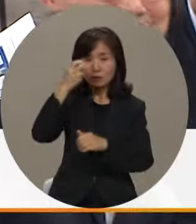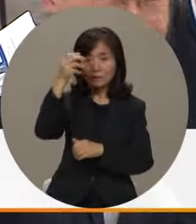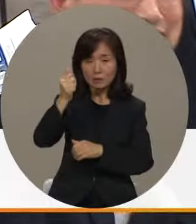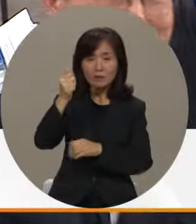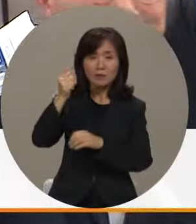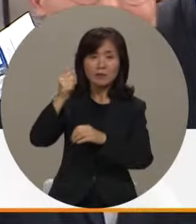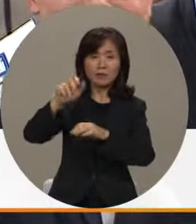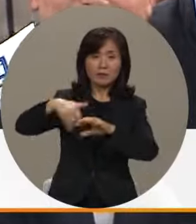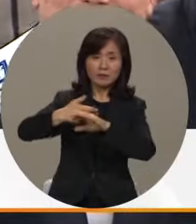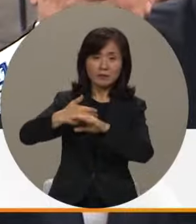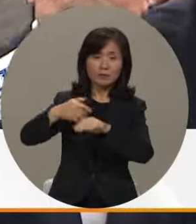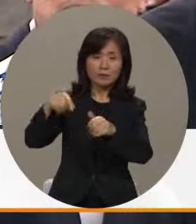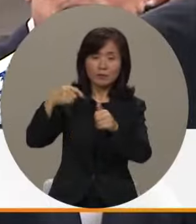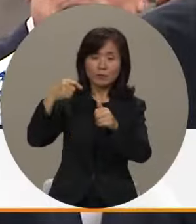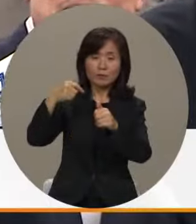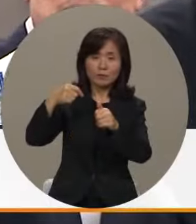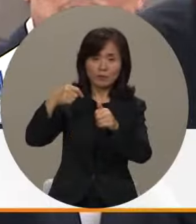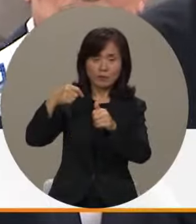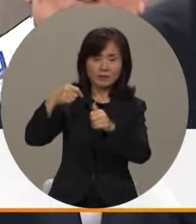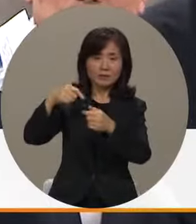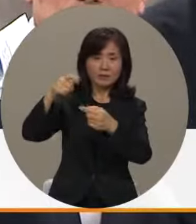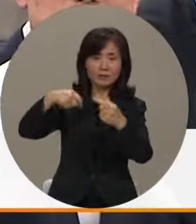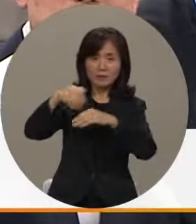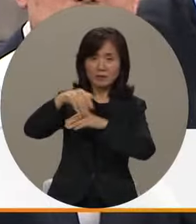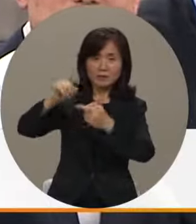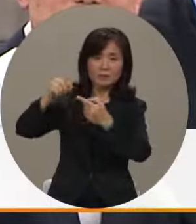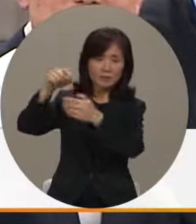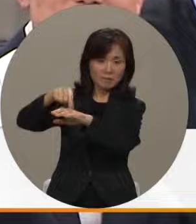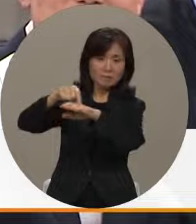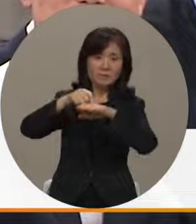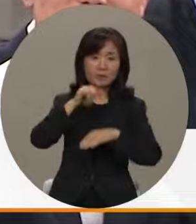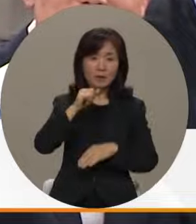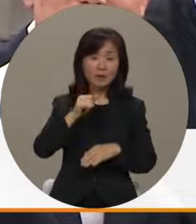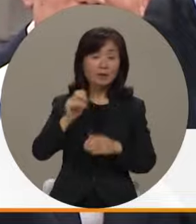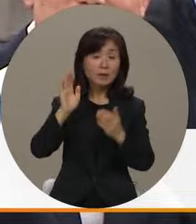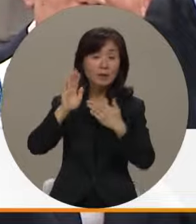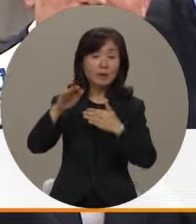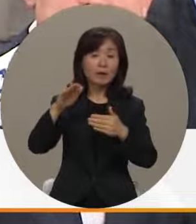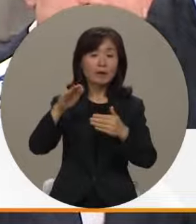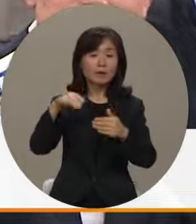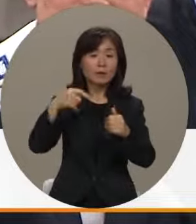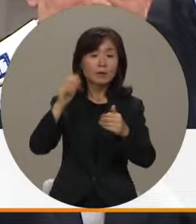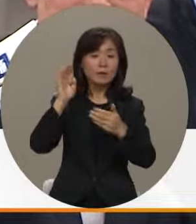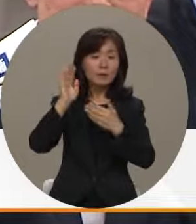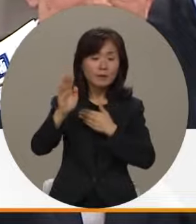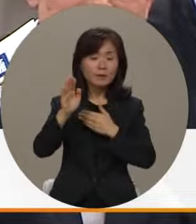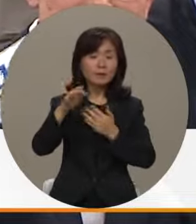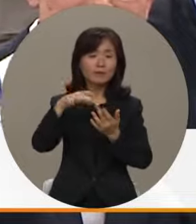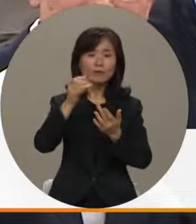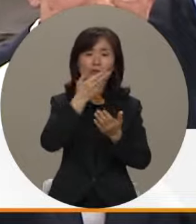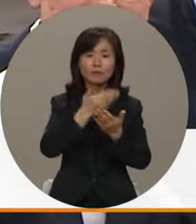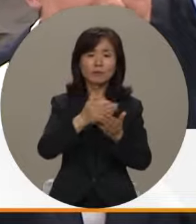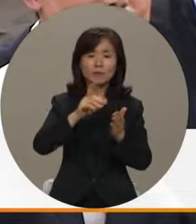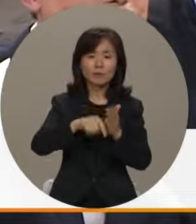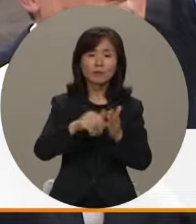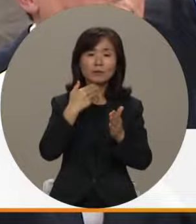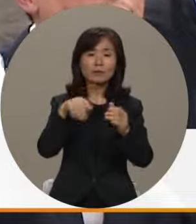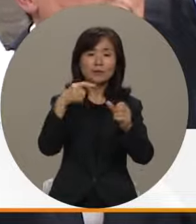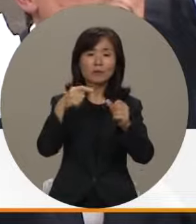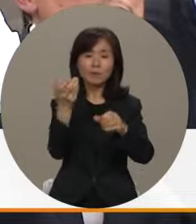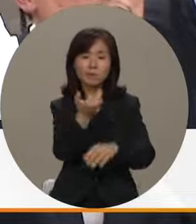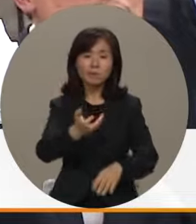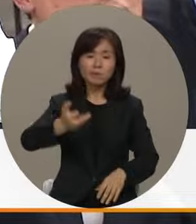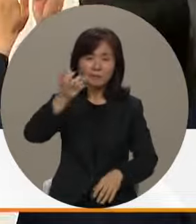선택하는 중요한 순간이었습니다. 서울 교육을 한 단계 더 진전시키는 첫걸음이